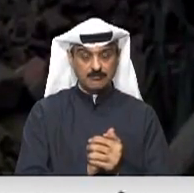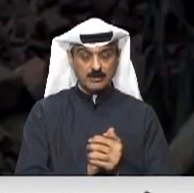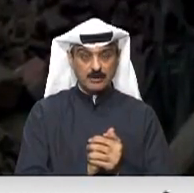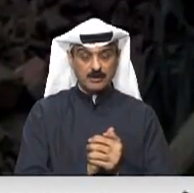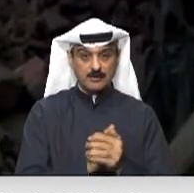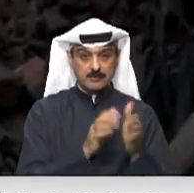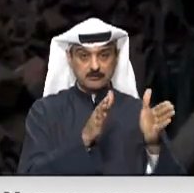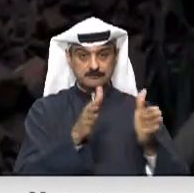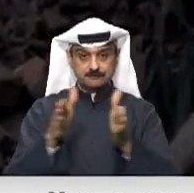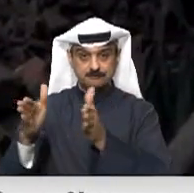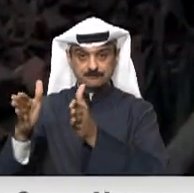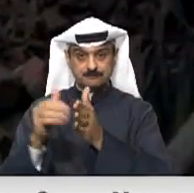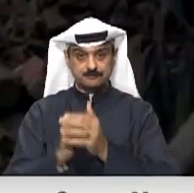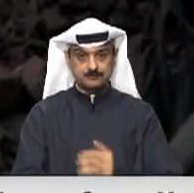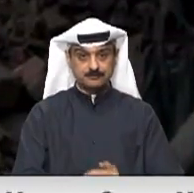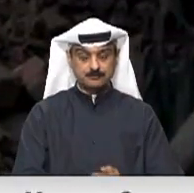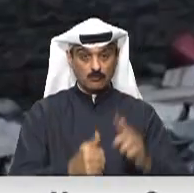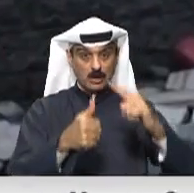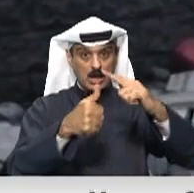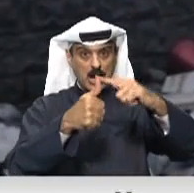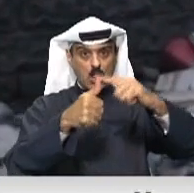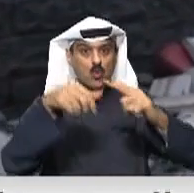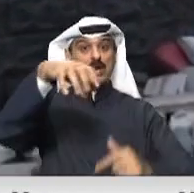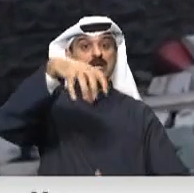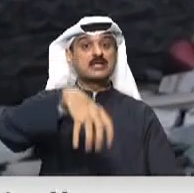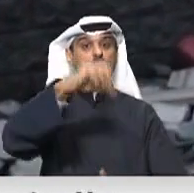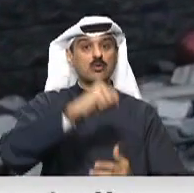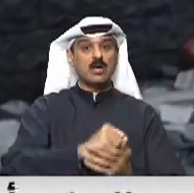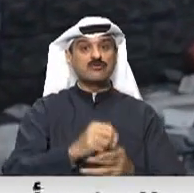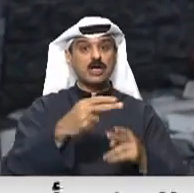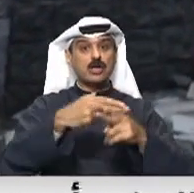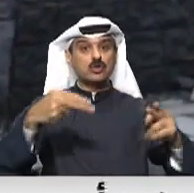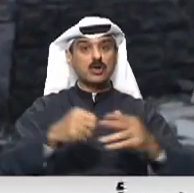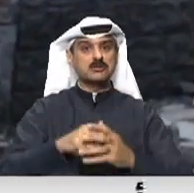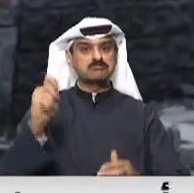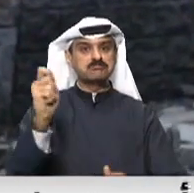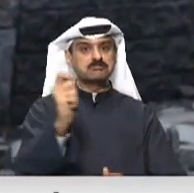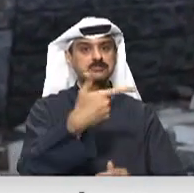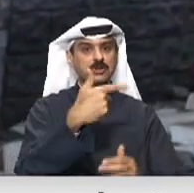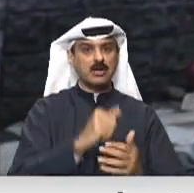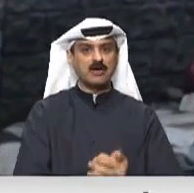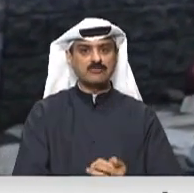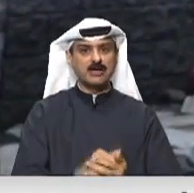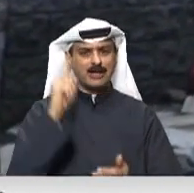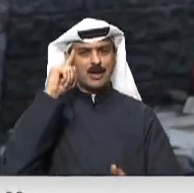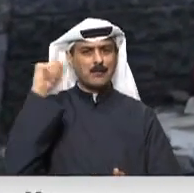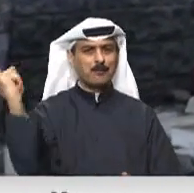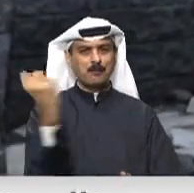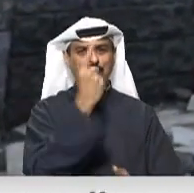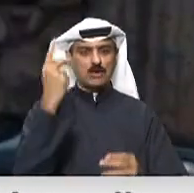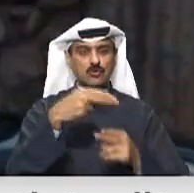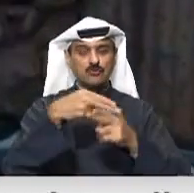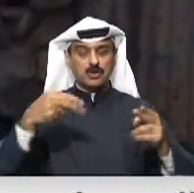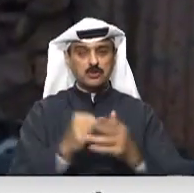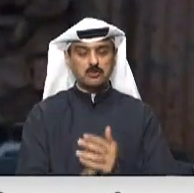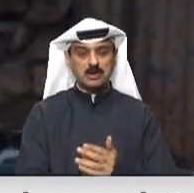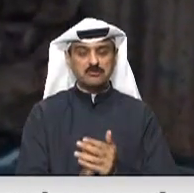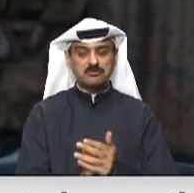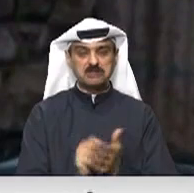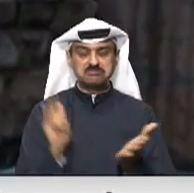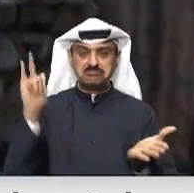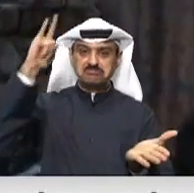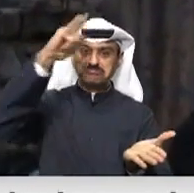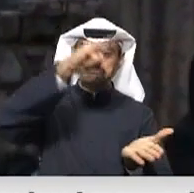طبعا من أوائل الدول جابت هي دولة الكويت، وهو ليس بغريب، وإنشاء جسر جوي